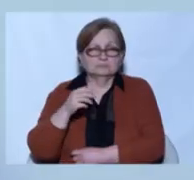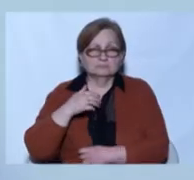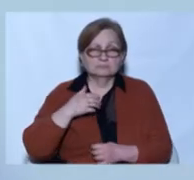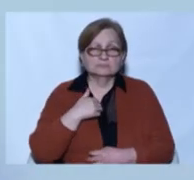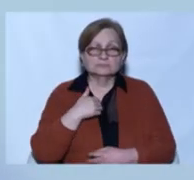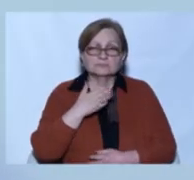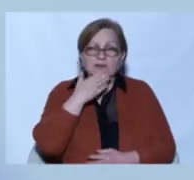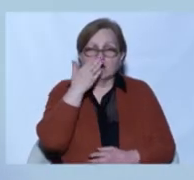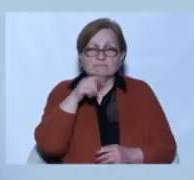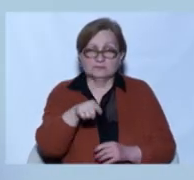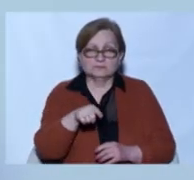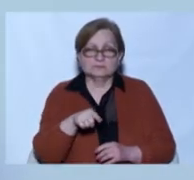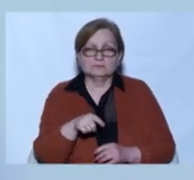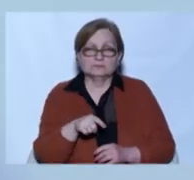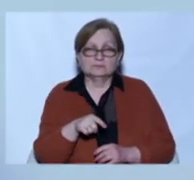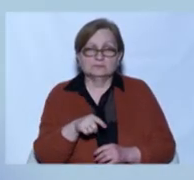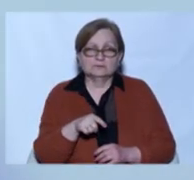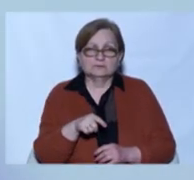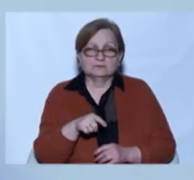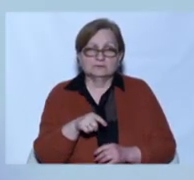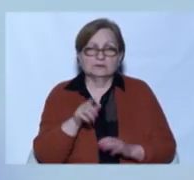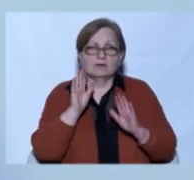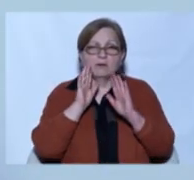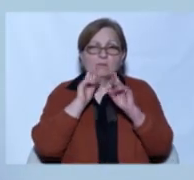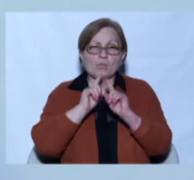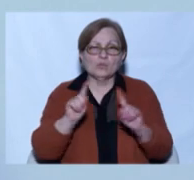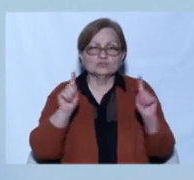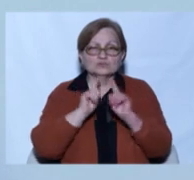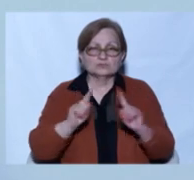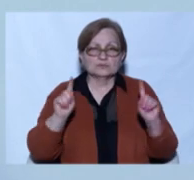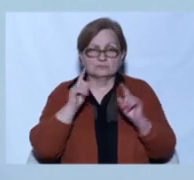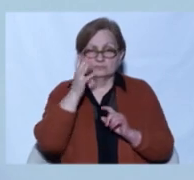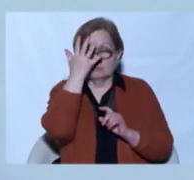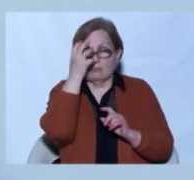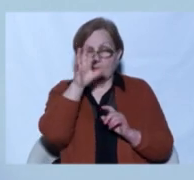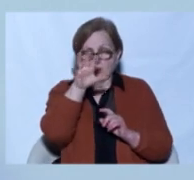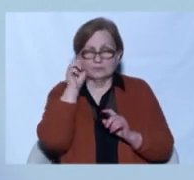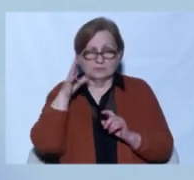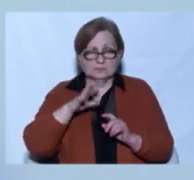ჩვენი დღევანდელი გაკვეთილიც მუზეუმში გადაღებული ფოტოთი უნდა დავიწყოთ.